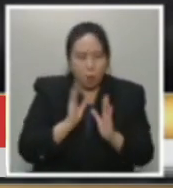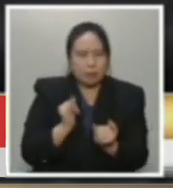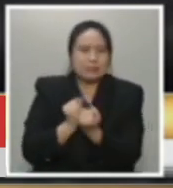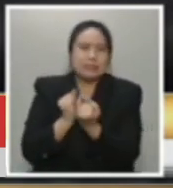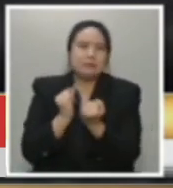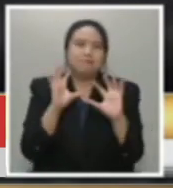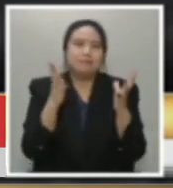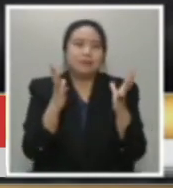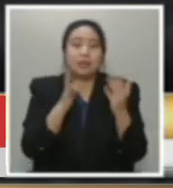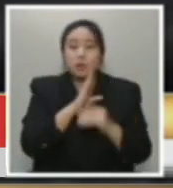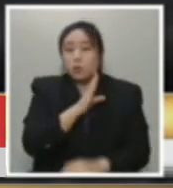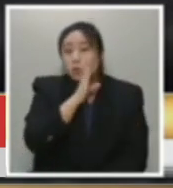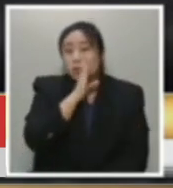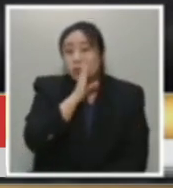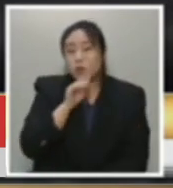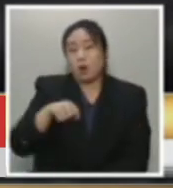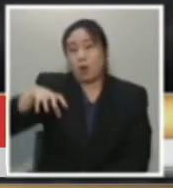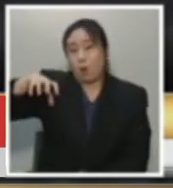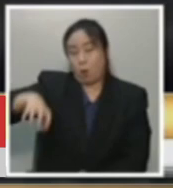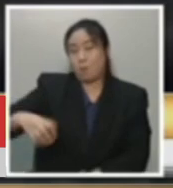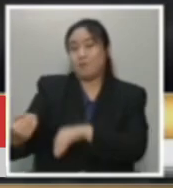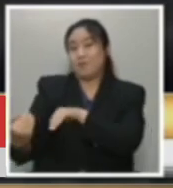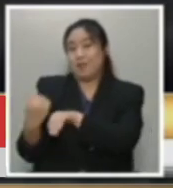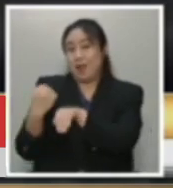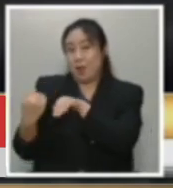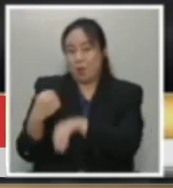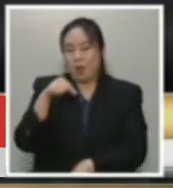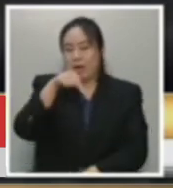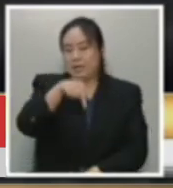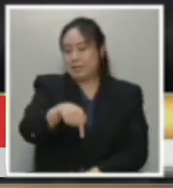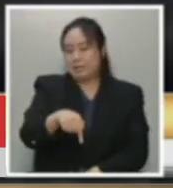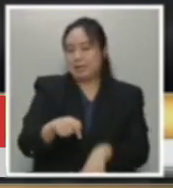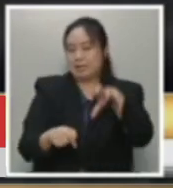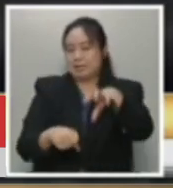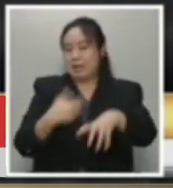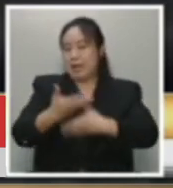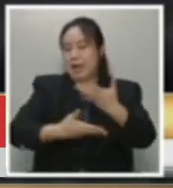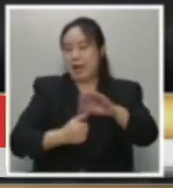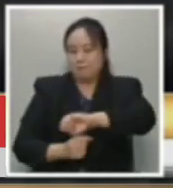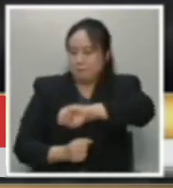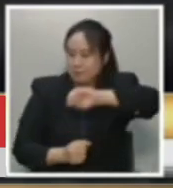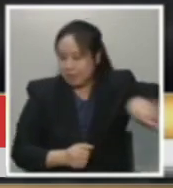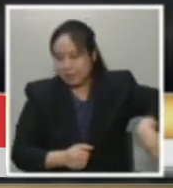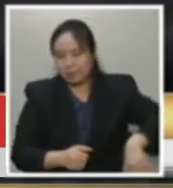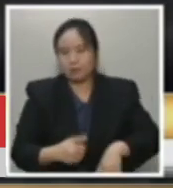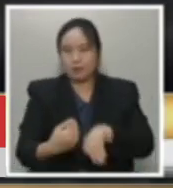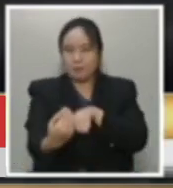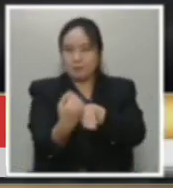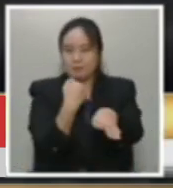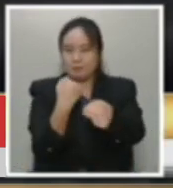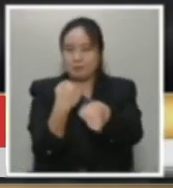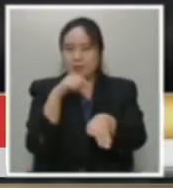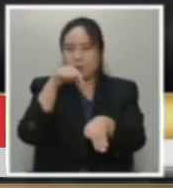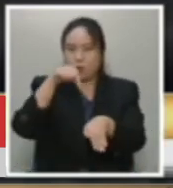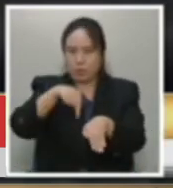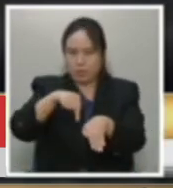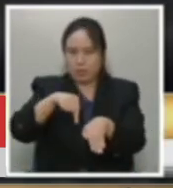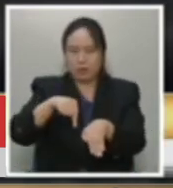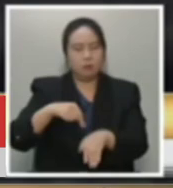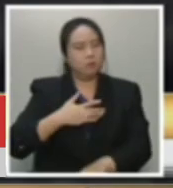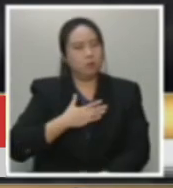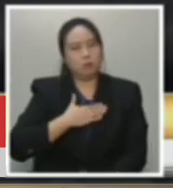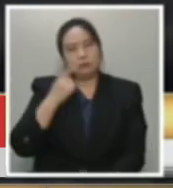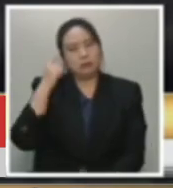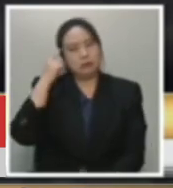วงจะตัดเอาตรงนี้ออกไปเพียงแค่ว่ามาใช้พื้นที่ทางหลวงในส่วนที่ไม่ใช่ผิวจราจรเนี่ยผมคิดว่าทําอย่